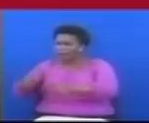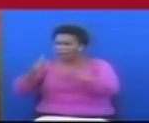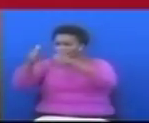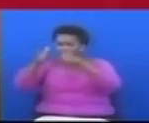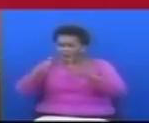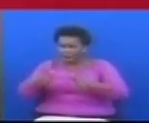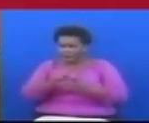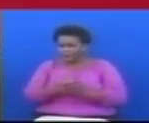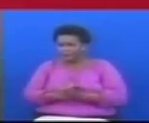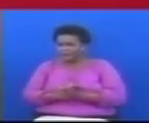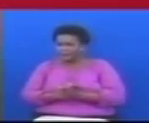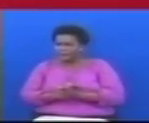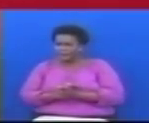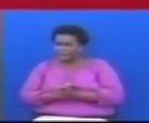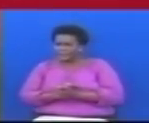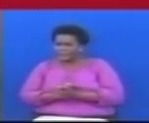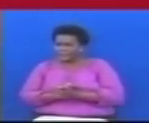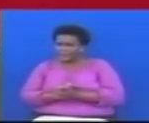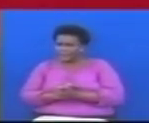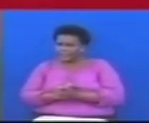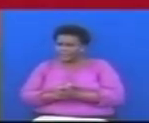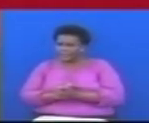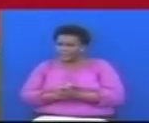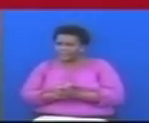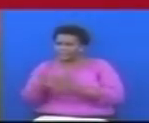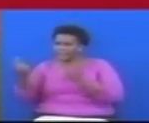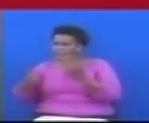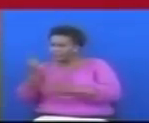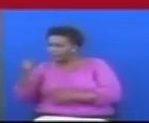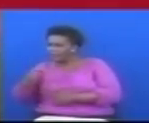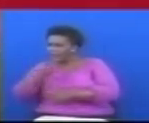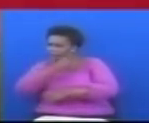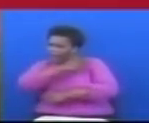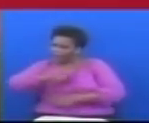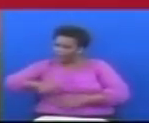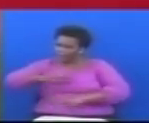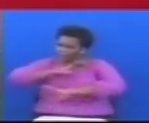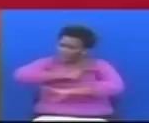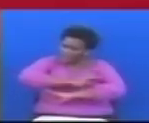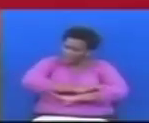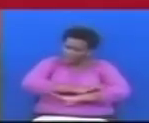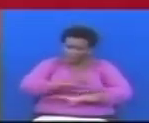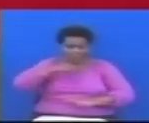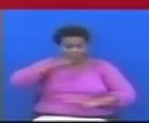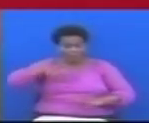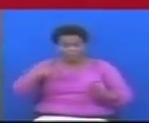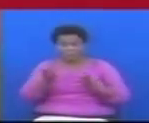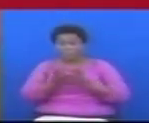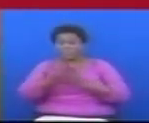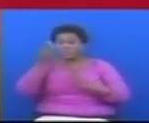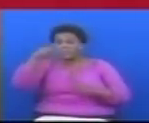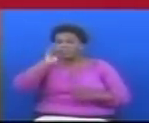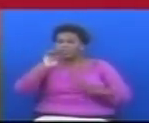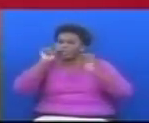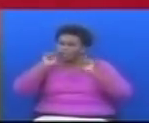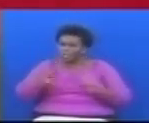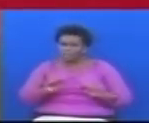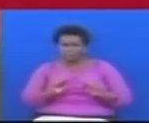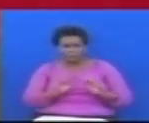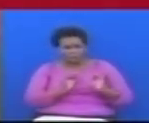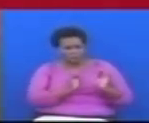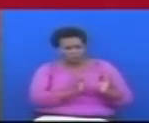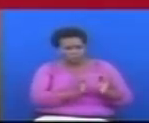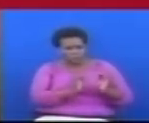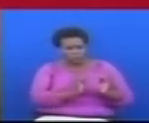zinazotolewa na viongozi wakuu kwa maana ya marais, hata kama rais aliyotangulia ndio aliyotoa ahadi, sisi kama serikali ahadi hizo tunazitunza na ni wajibu